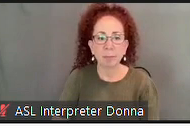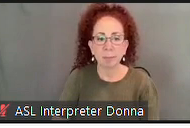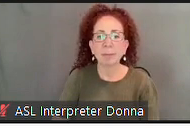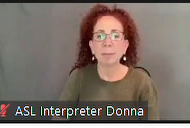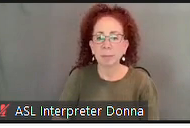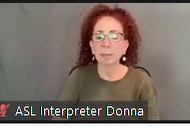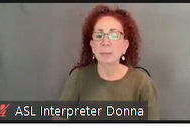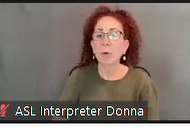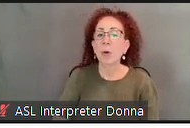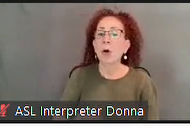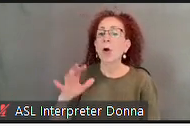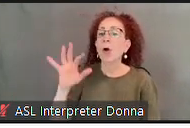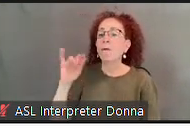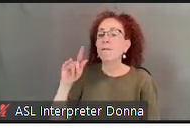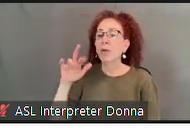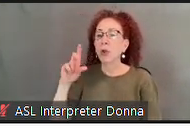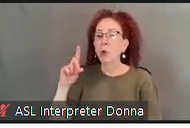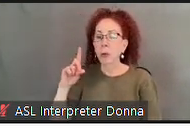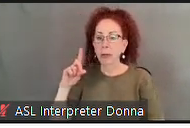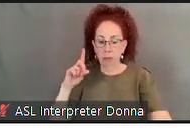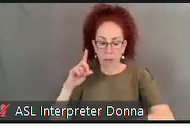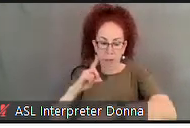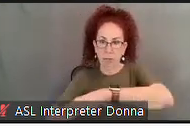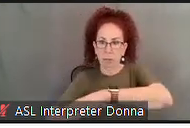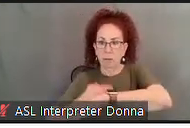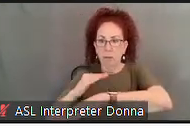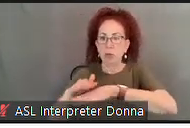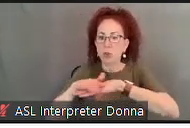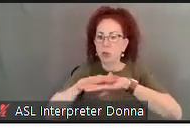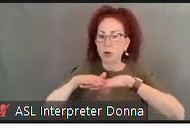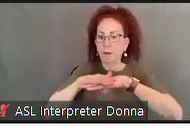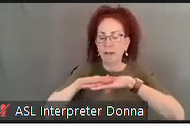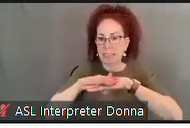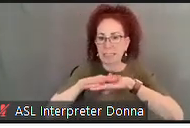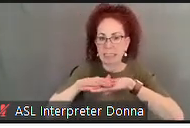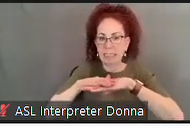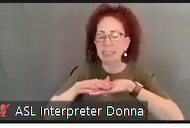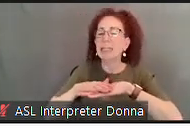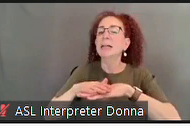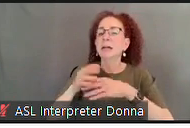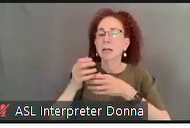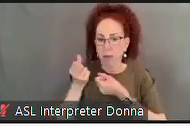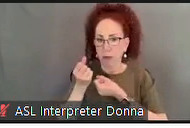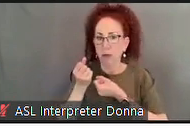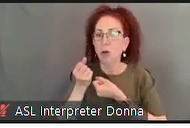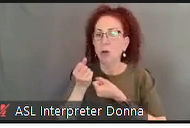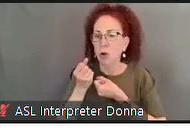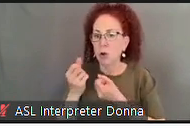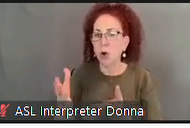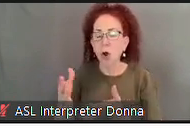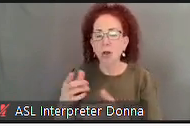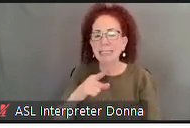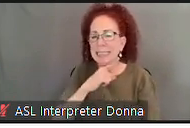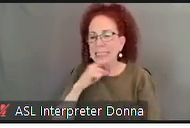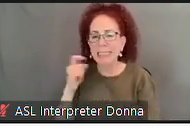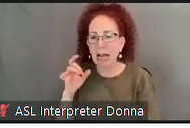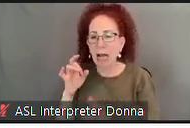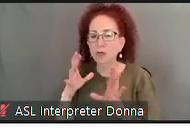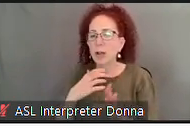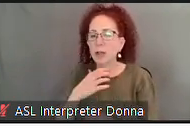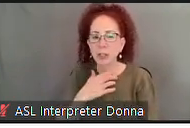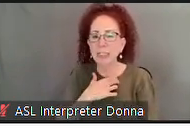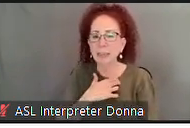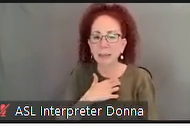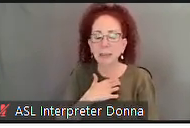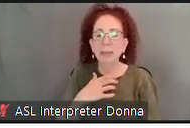如果有晒伤的地方呢，大家会感觉到那个地方比较发红还发烫，有时候皮肤上面还会出疹子。那通